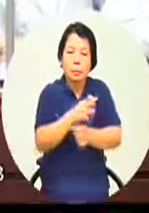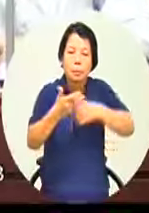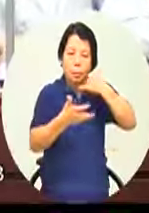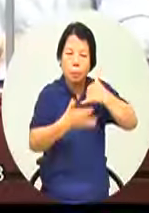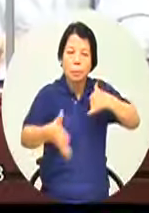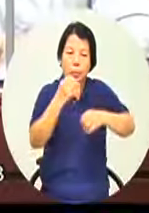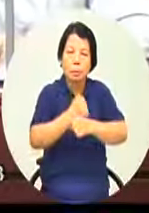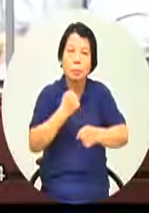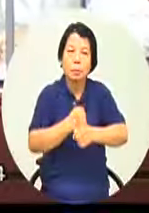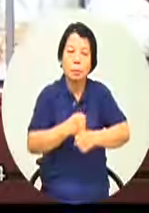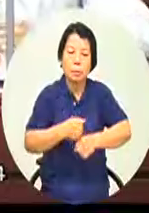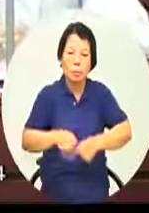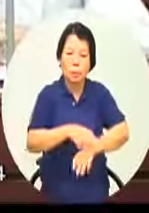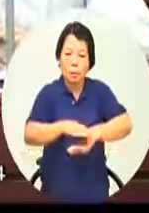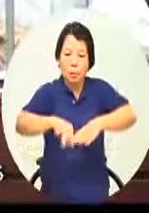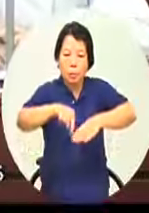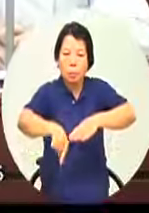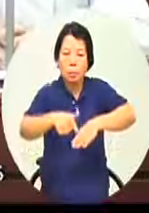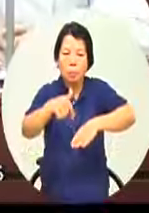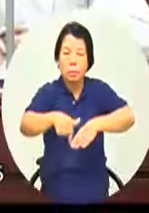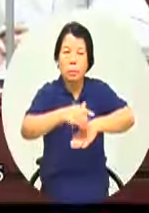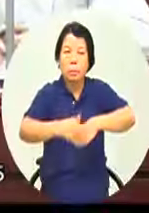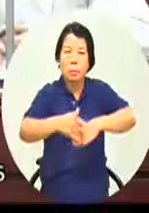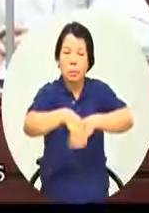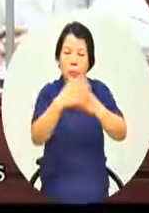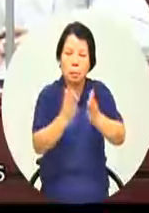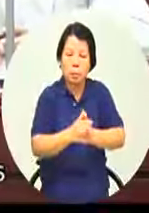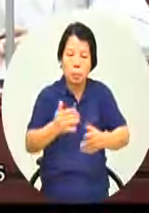一个类似整个全面的栅